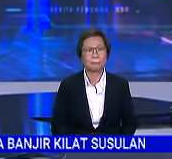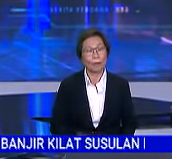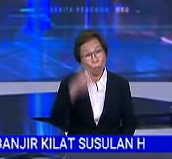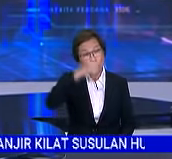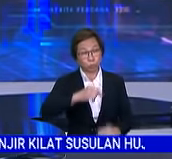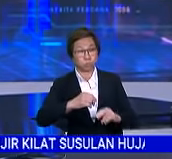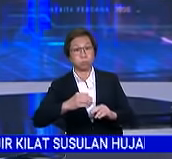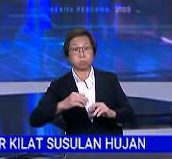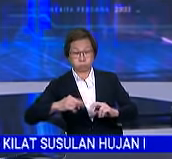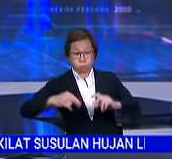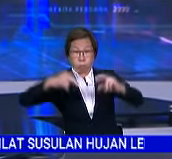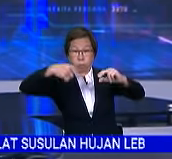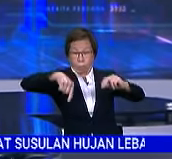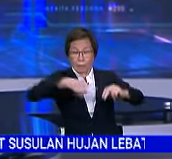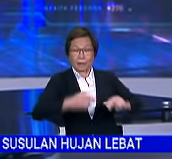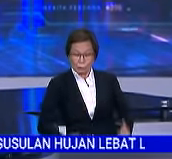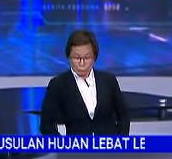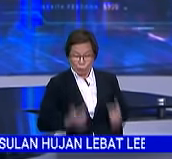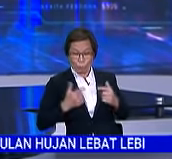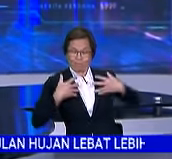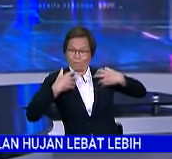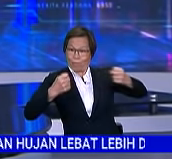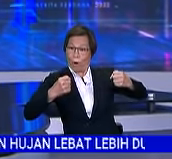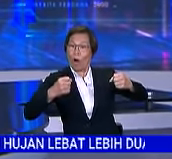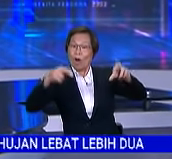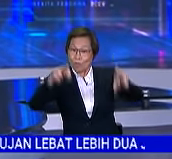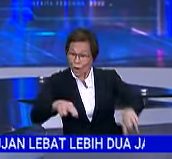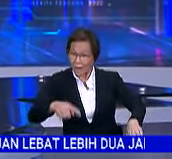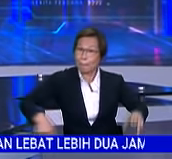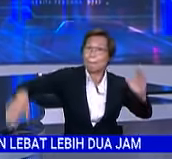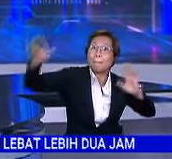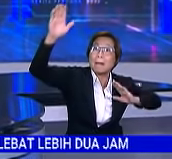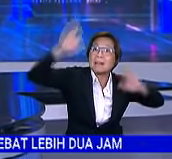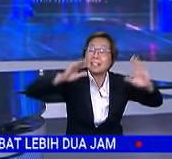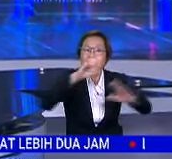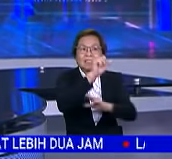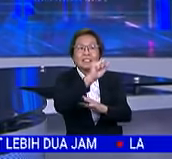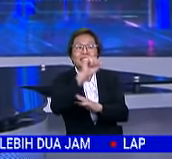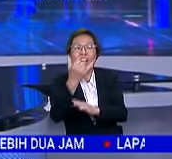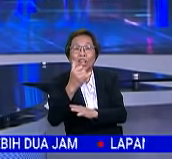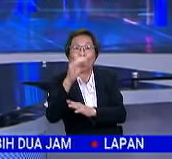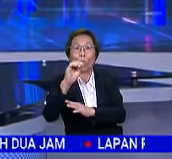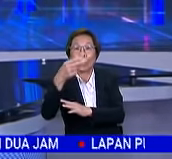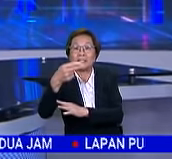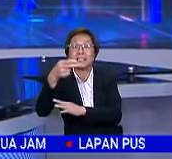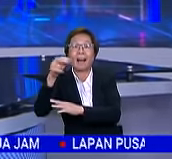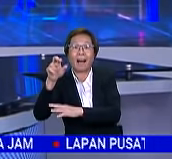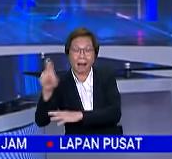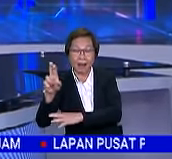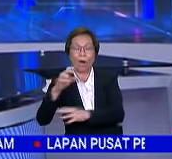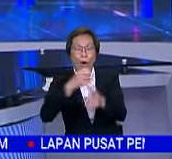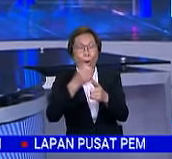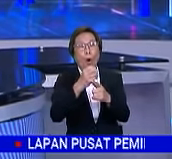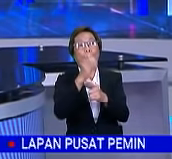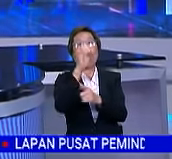Bagi meningkatkan kualiti dan gaya hidup sehat rakyat Malaysia, syarikat OHR Marketing Senyum Berhad atau Olive